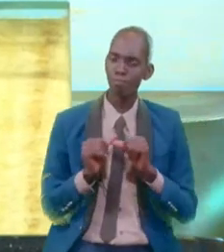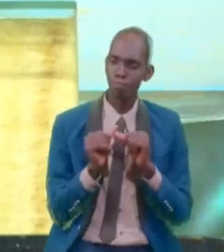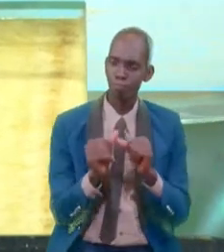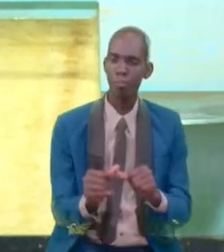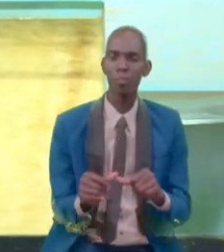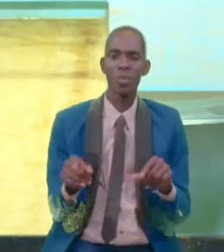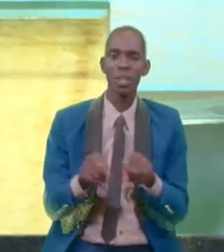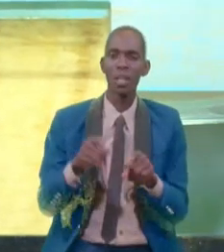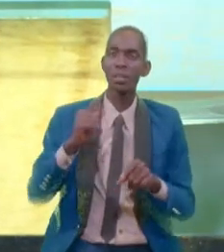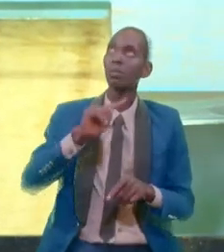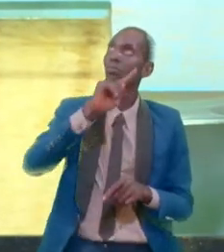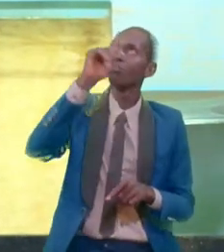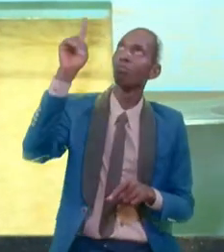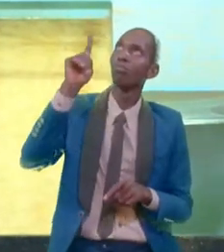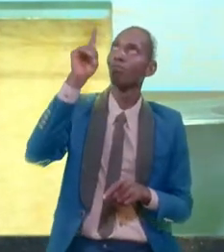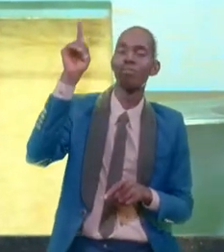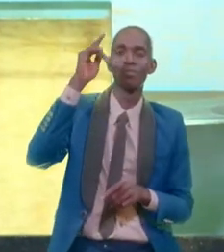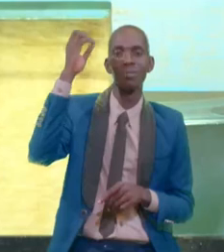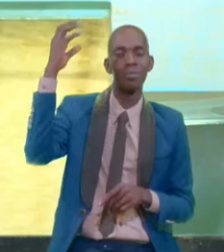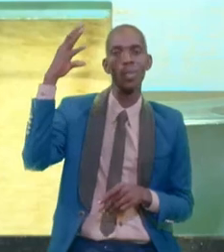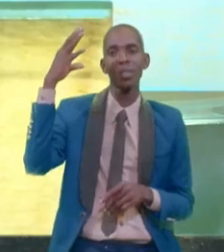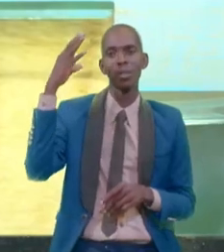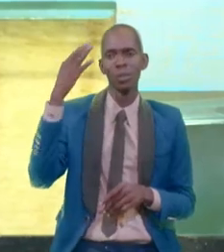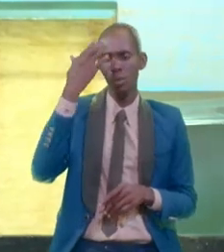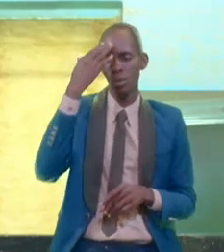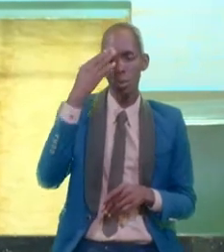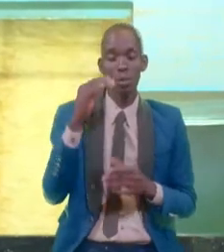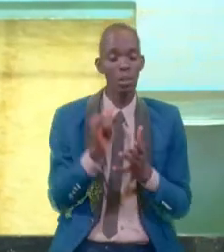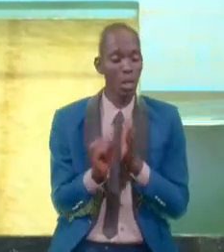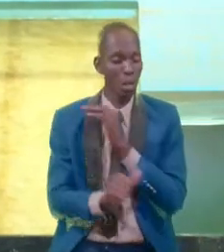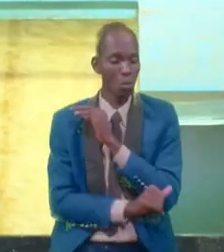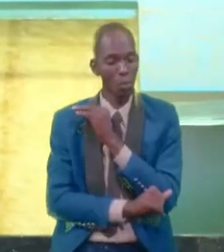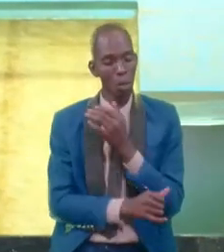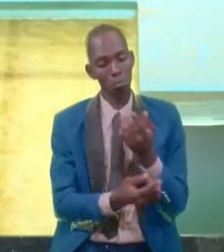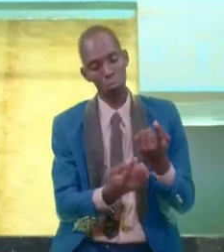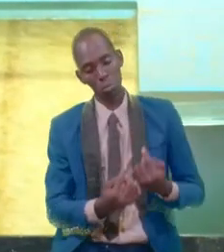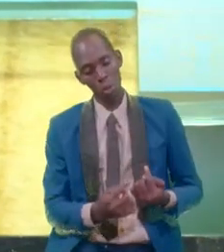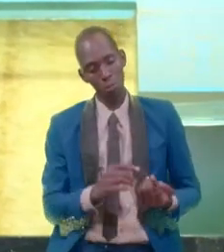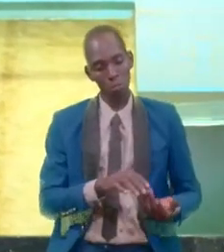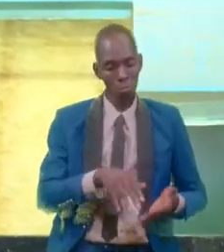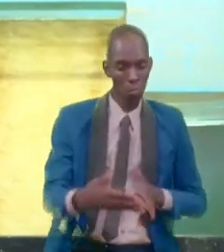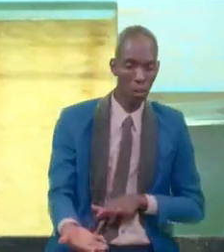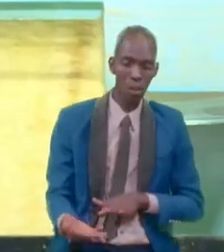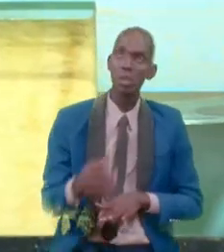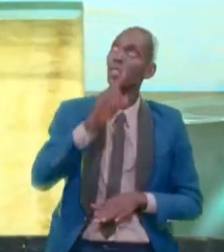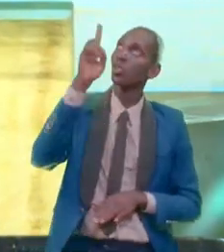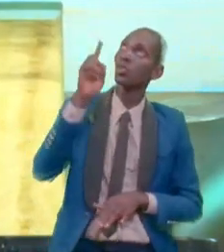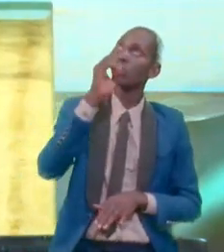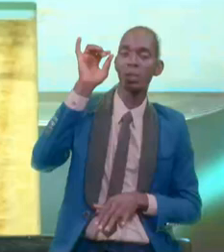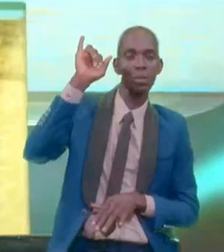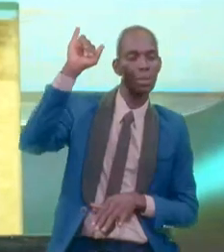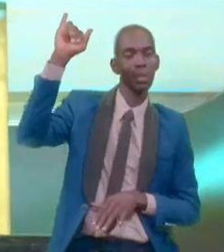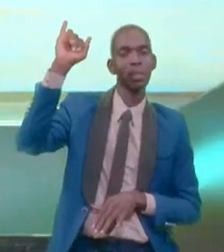le soleil. Abraham peut venir et partir, le soleil est toujours là. Moïse peut venir s'en aller, le soleil est toujours là.